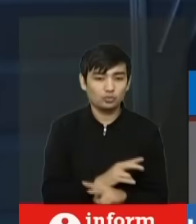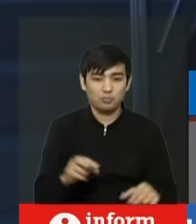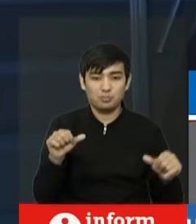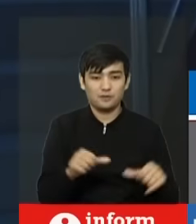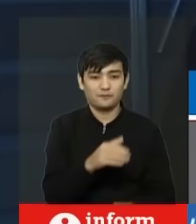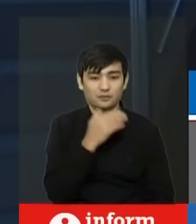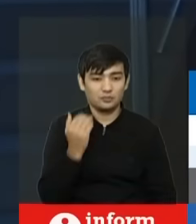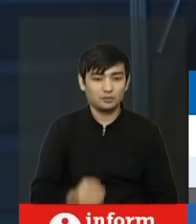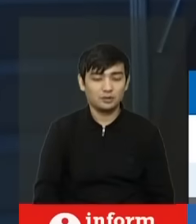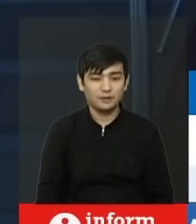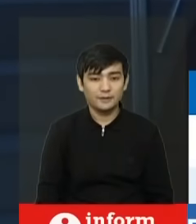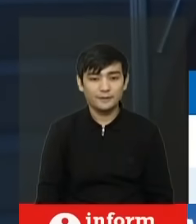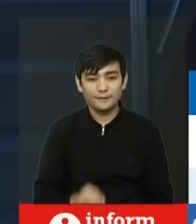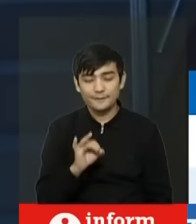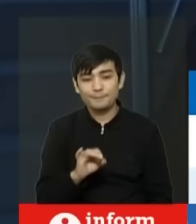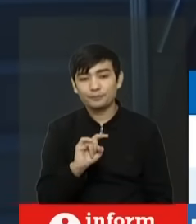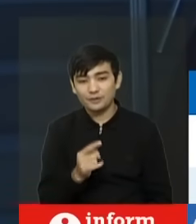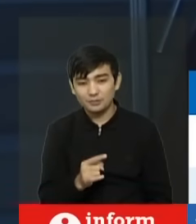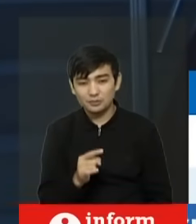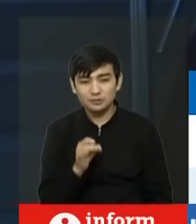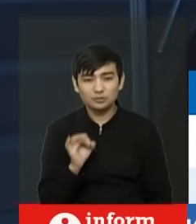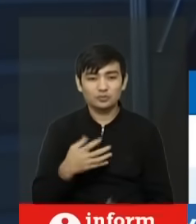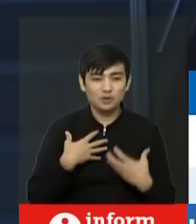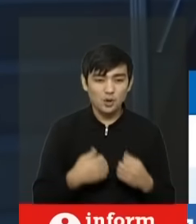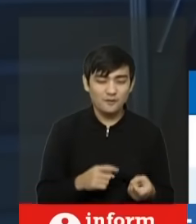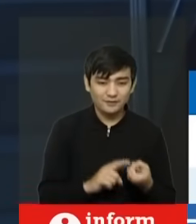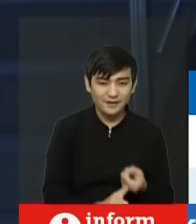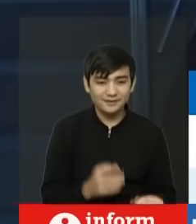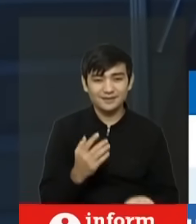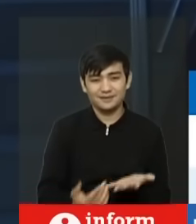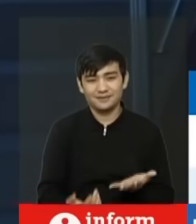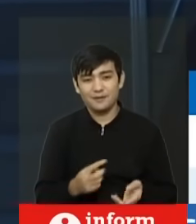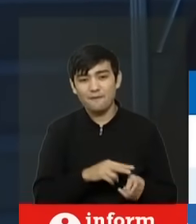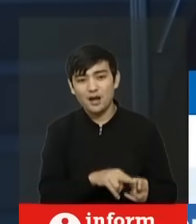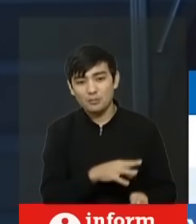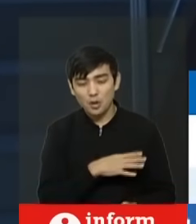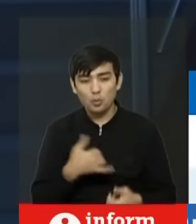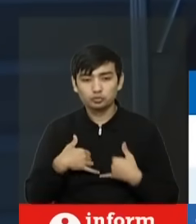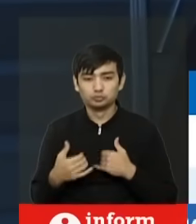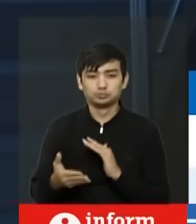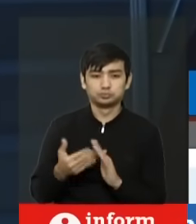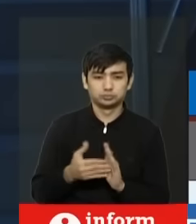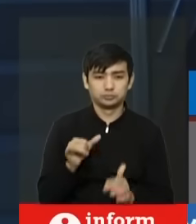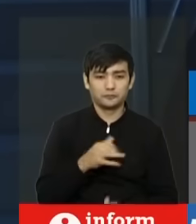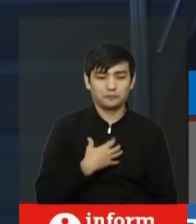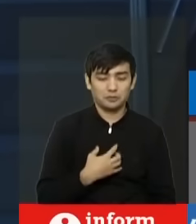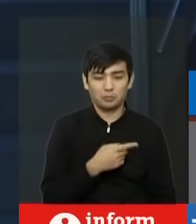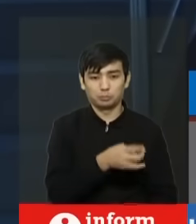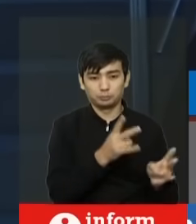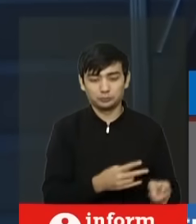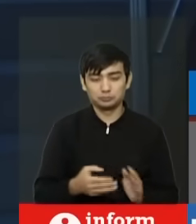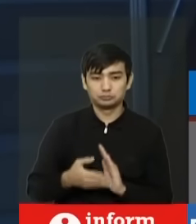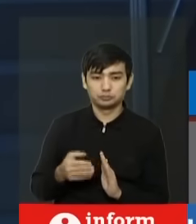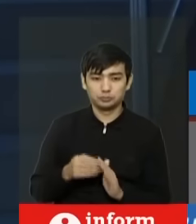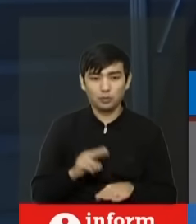дейді. Балаға қандай да бір денсаулығына жарақат келген кезінде мысалға мұғалімдерді де шақыртады, мысалға полиция